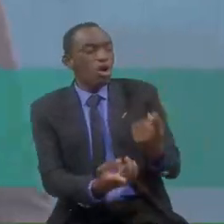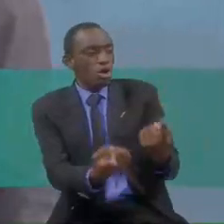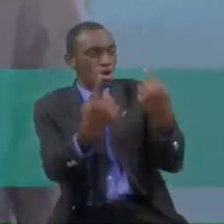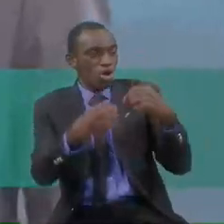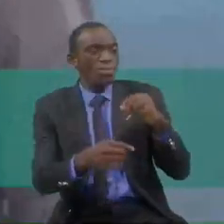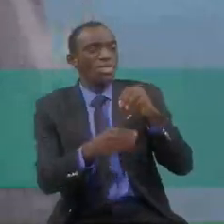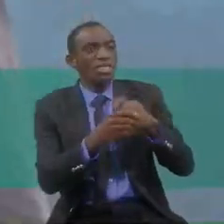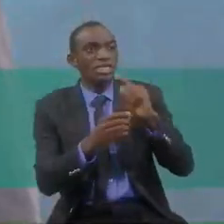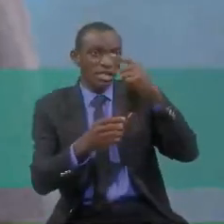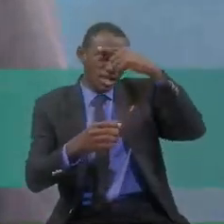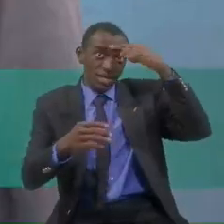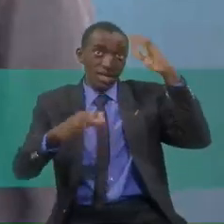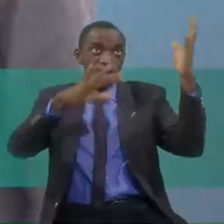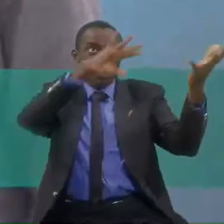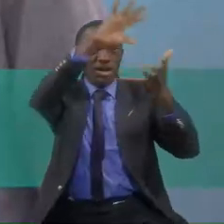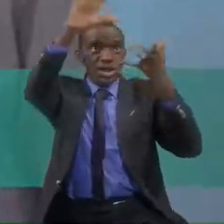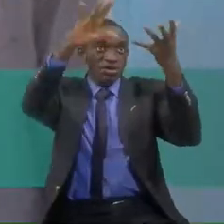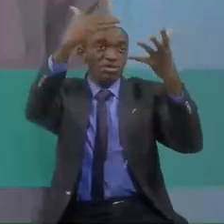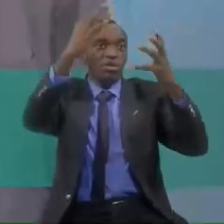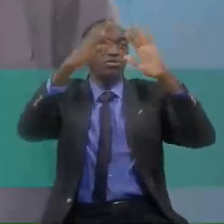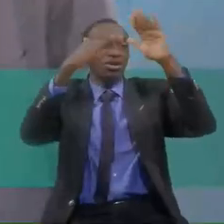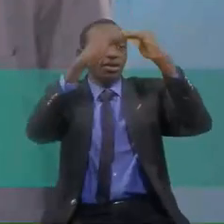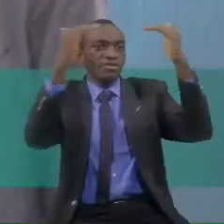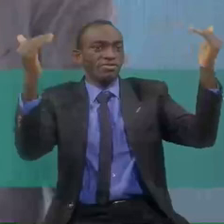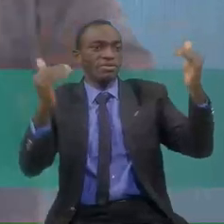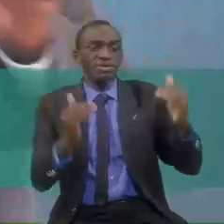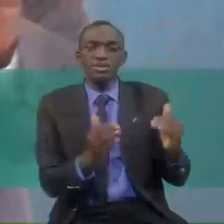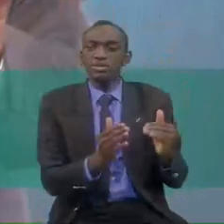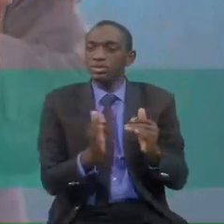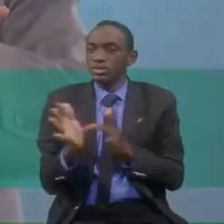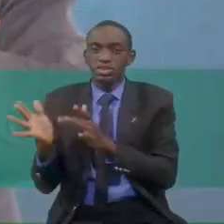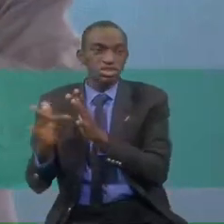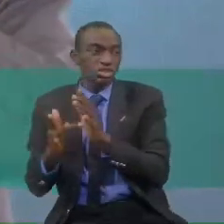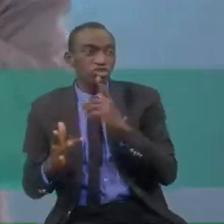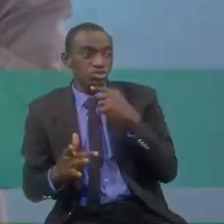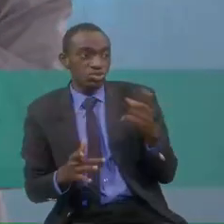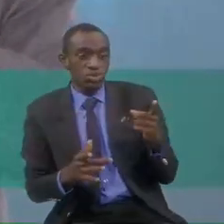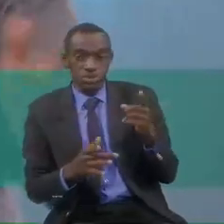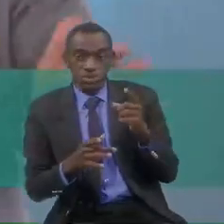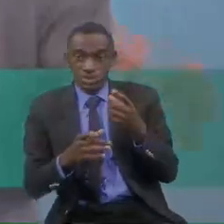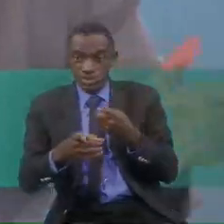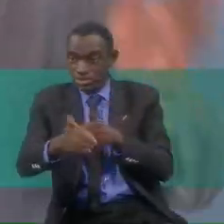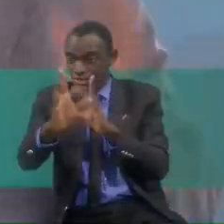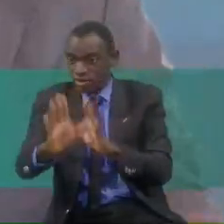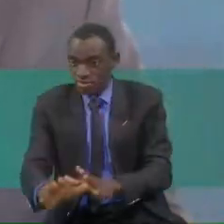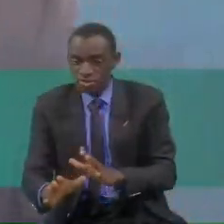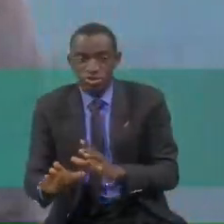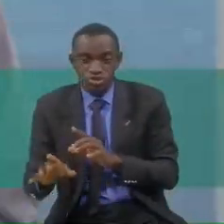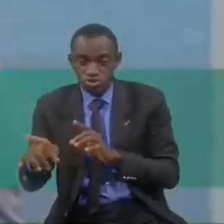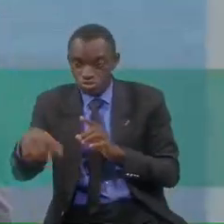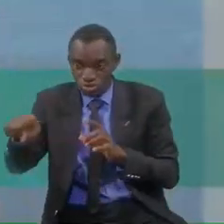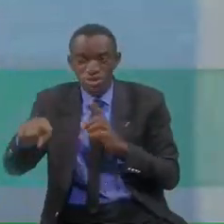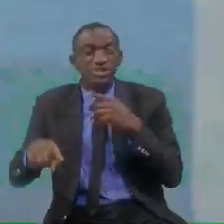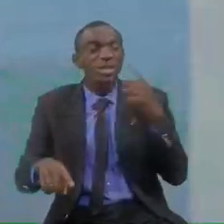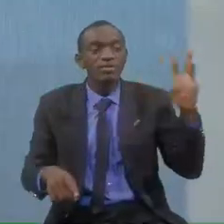ciel. Et Jésus a dit à ses disciples, que allez leur dire, que je m'en vais, que